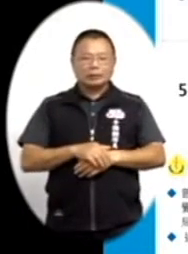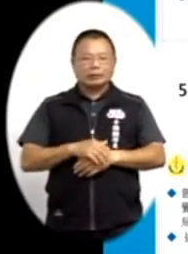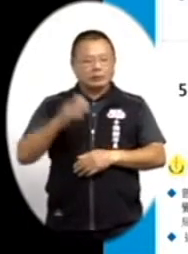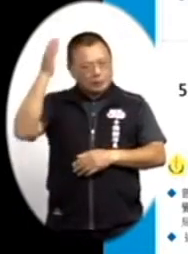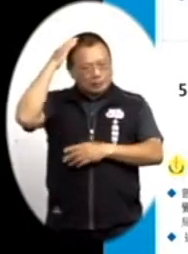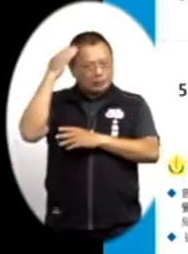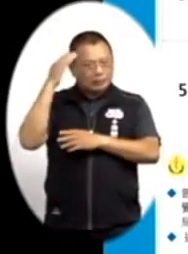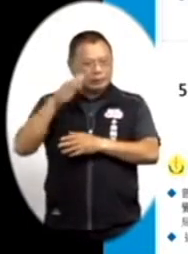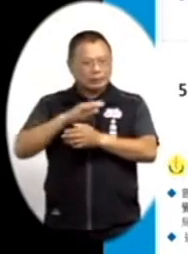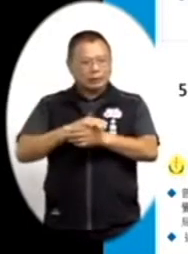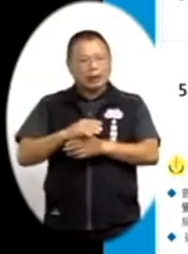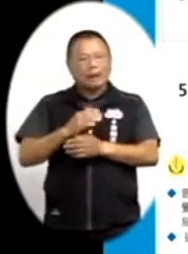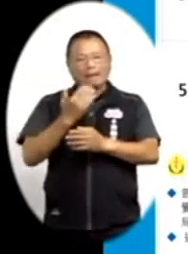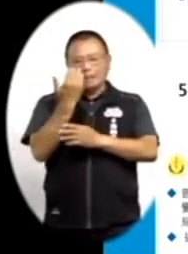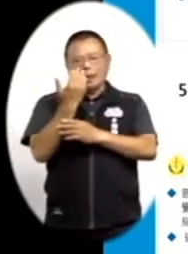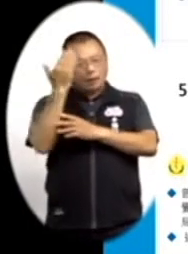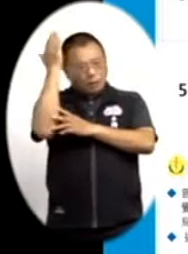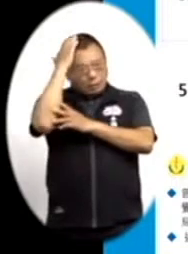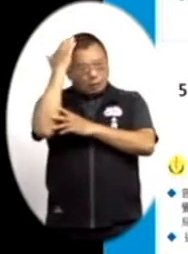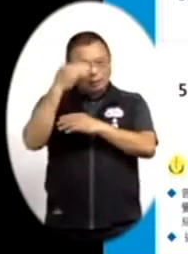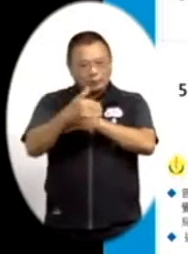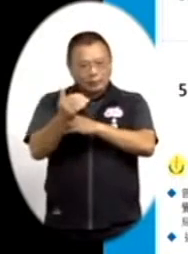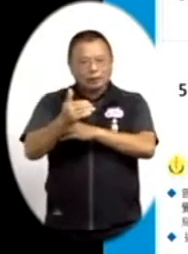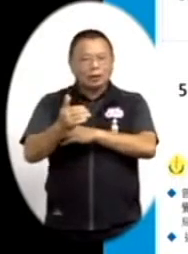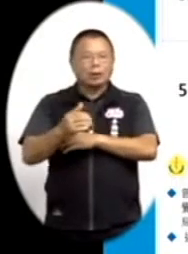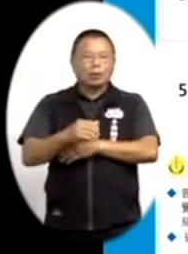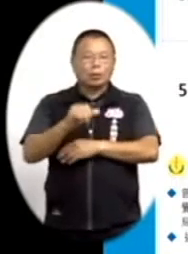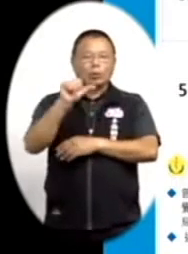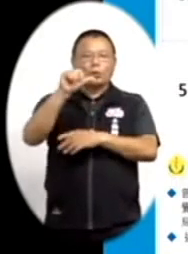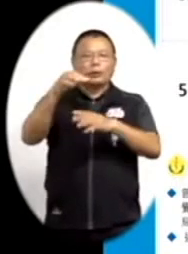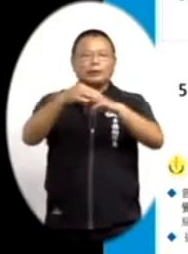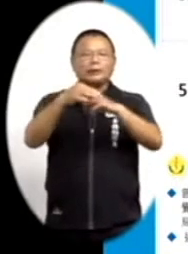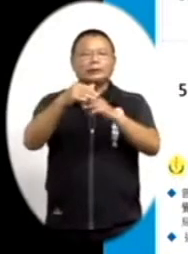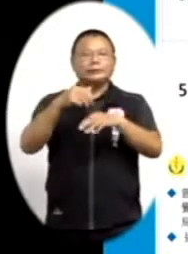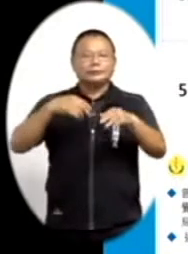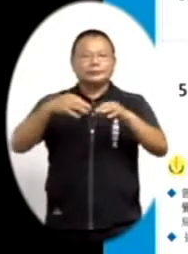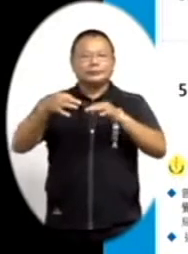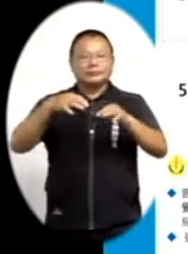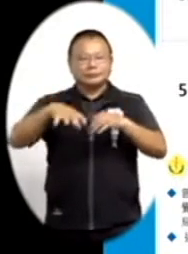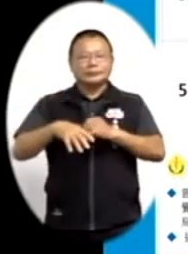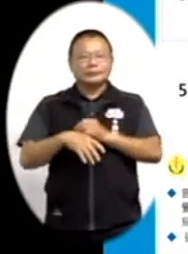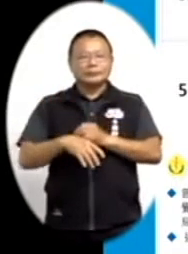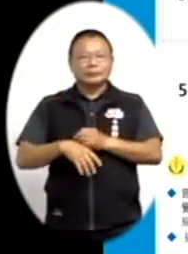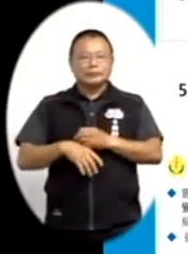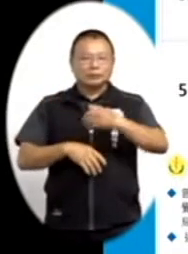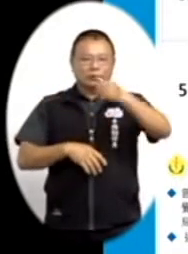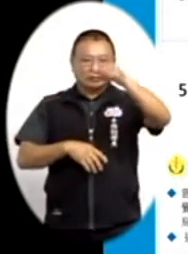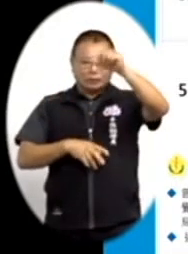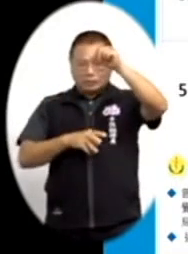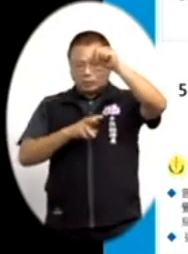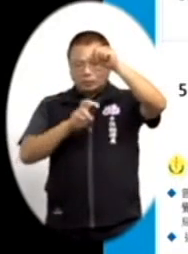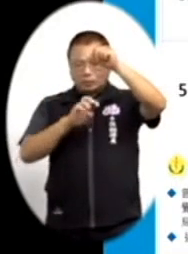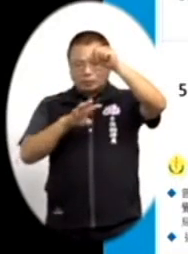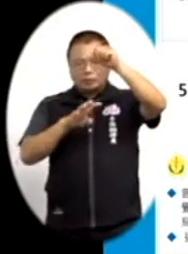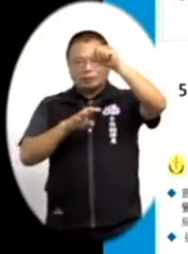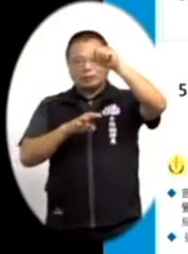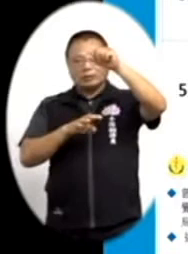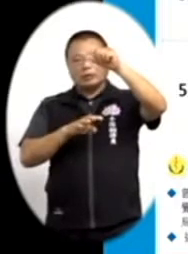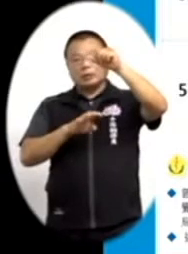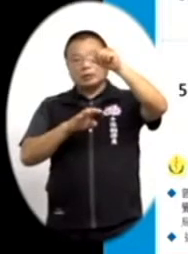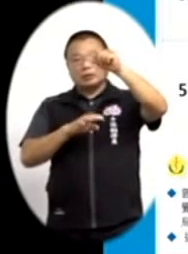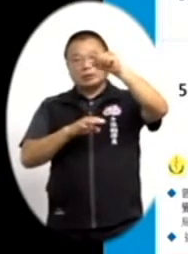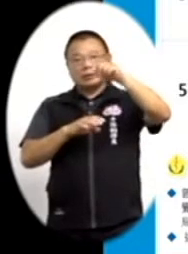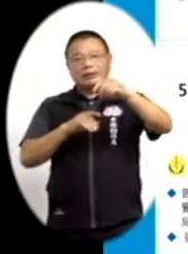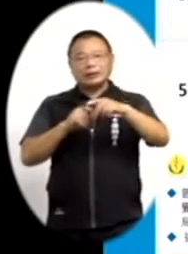的大同街里面哈，小小阿贝五金行哦。那5月26号9点20到9点半在长